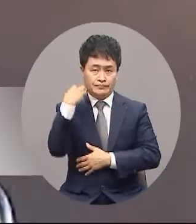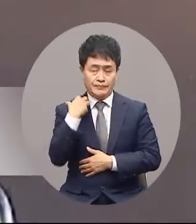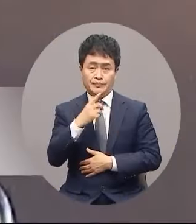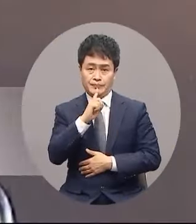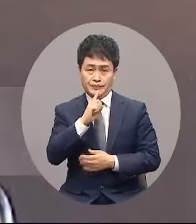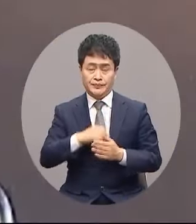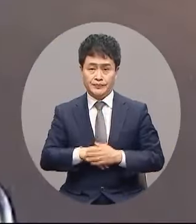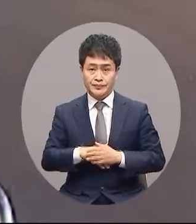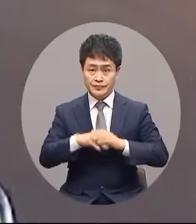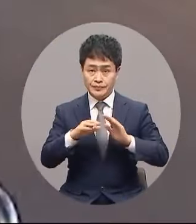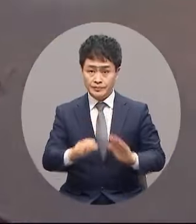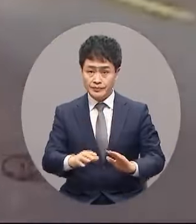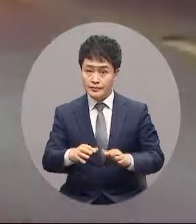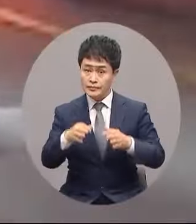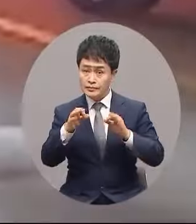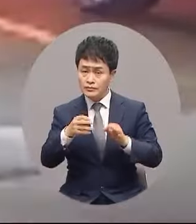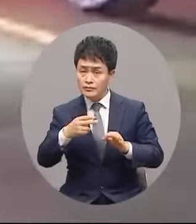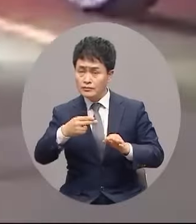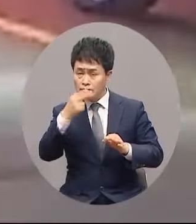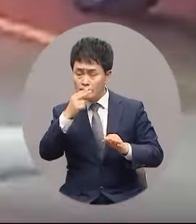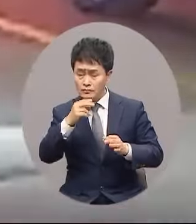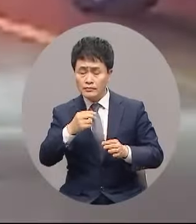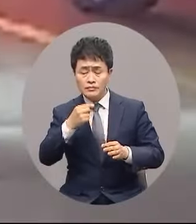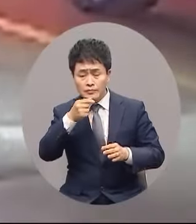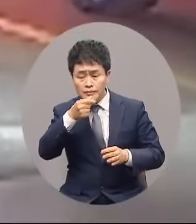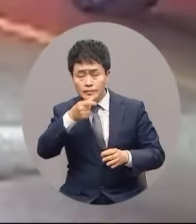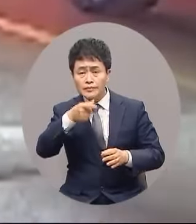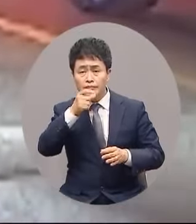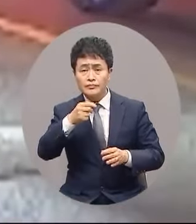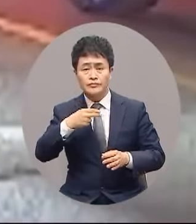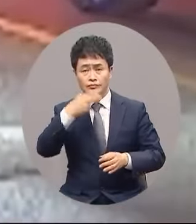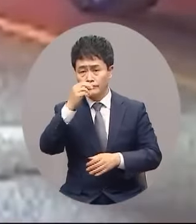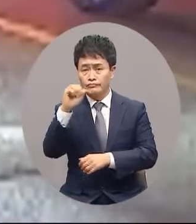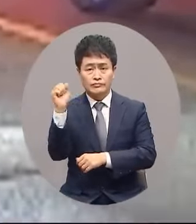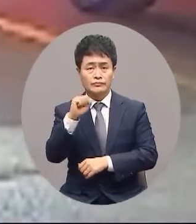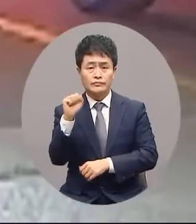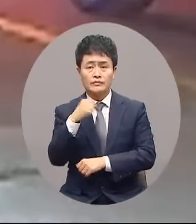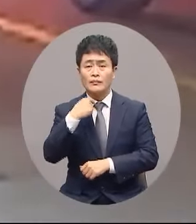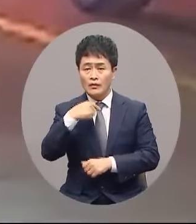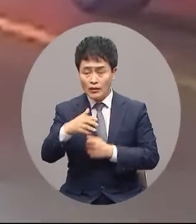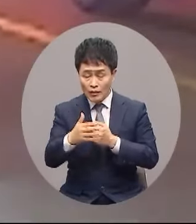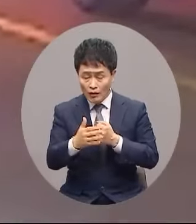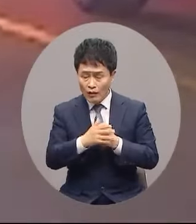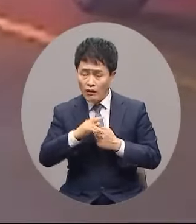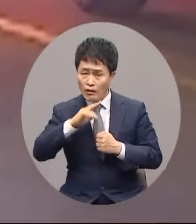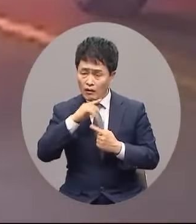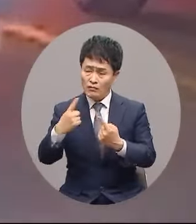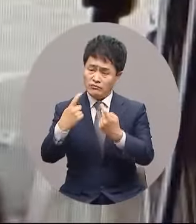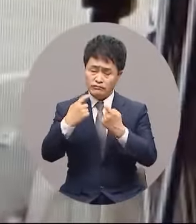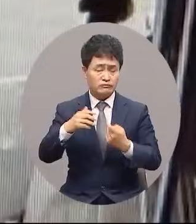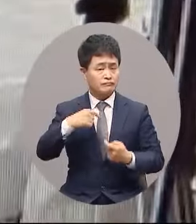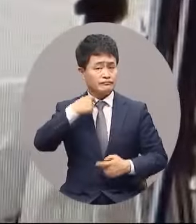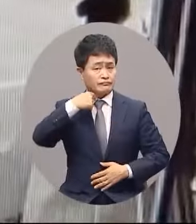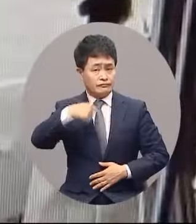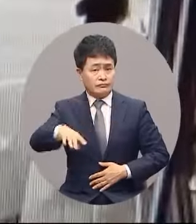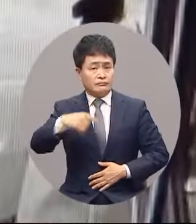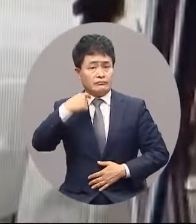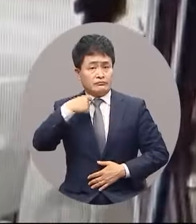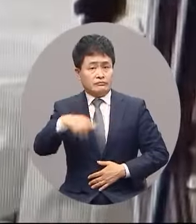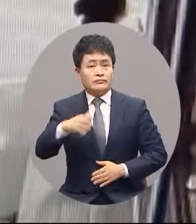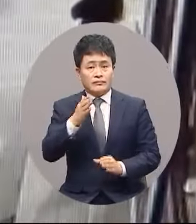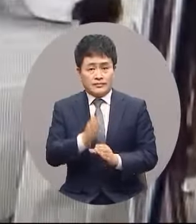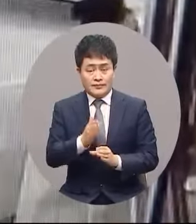전해졌습니다 김시 측은 술잔에 입만 됐을뿐 음주운전은 한 적이 없다며 의욕을 전면 부인하고 있는